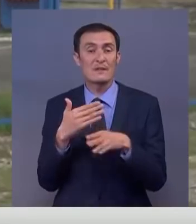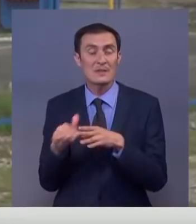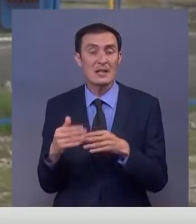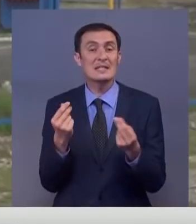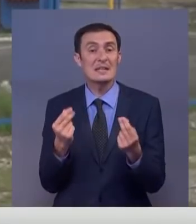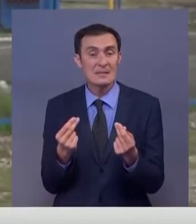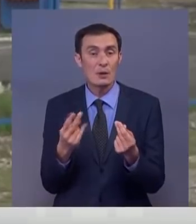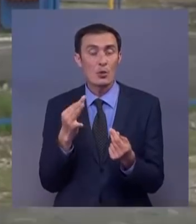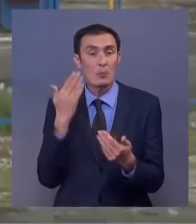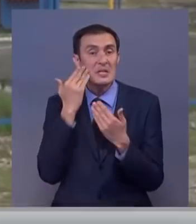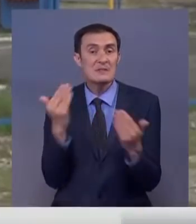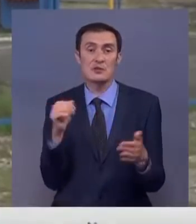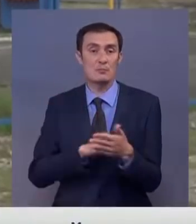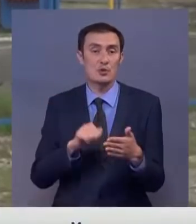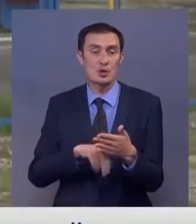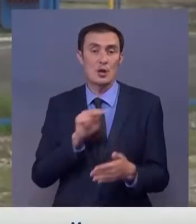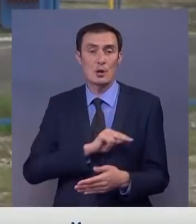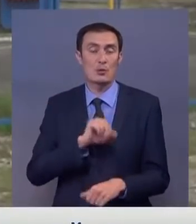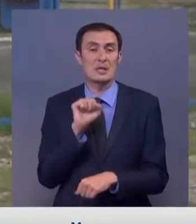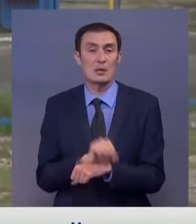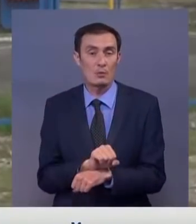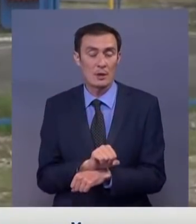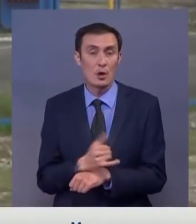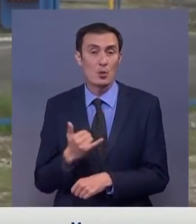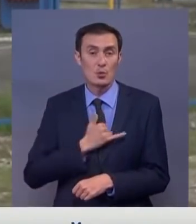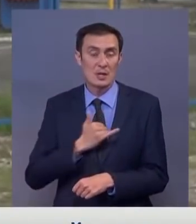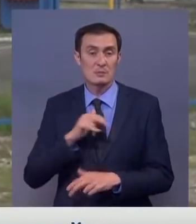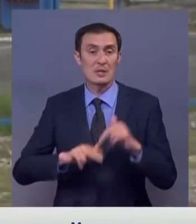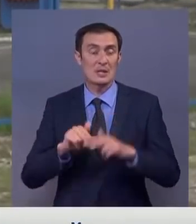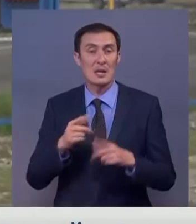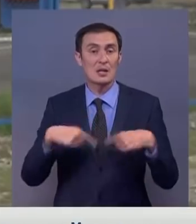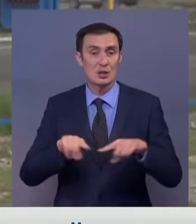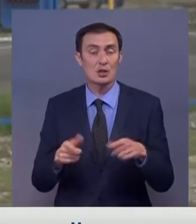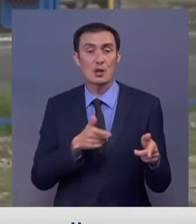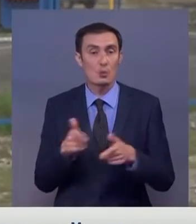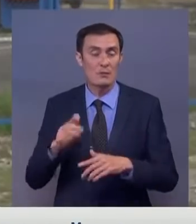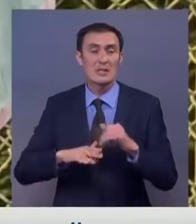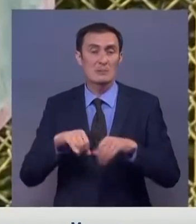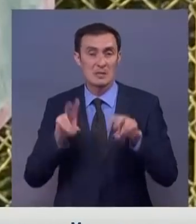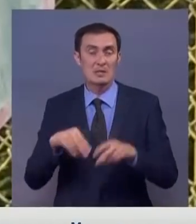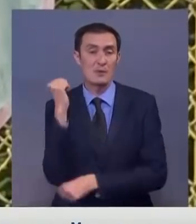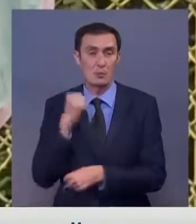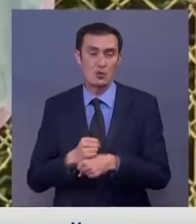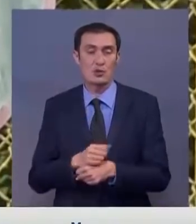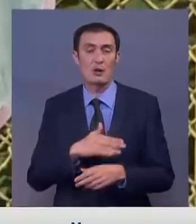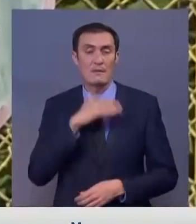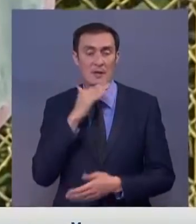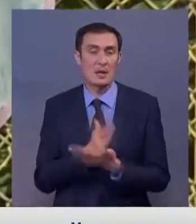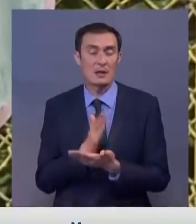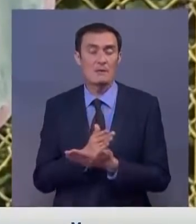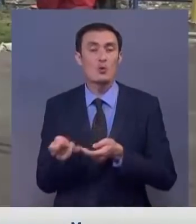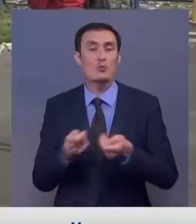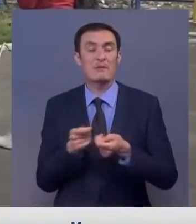выделены средства. Но по неизвестным причинам эта работа остановлена. С нашей стороны подрядная организация готова, специалистов хватает. В управлении